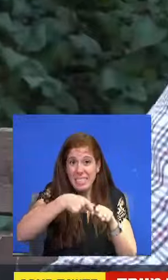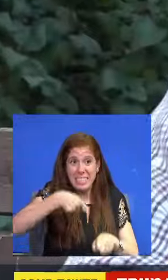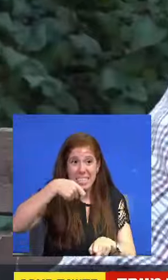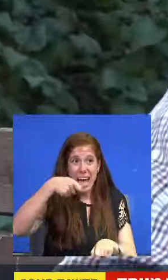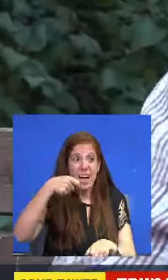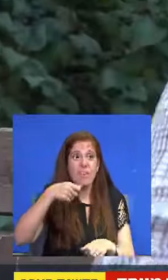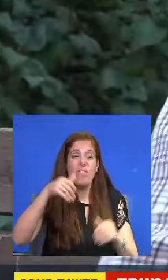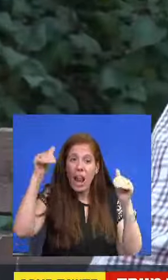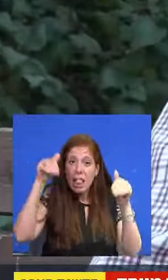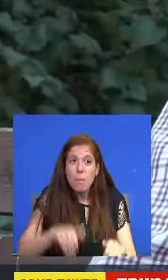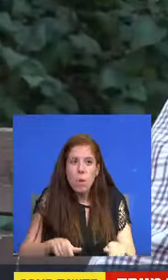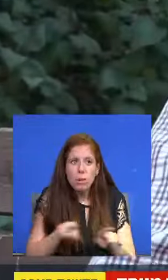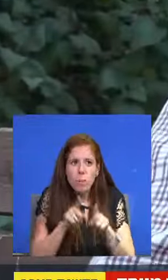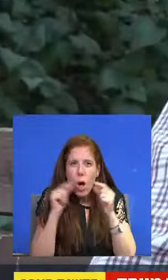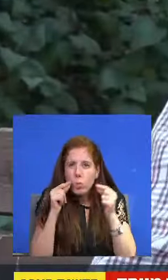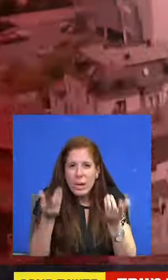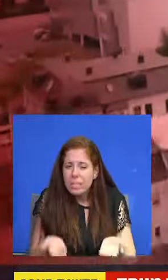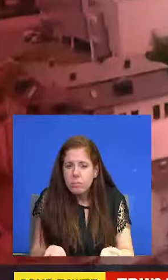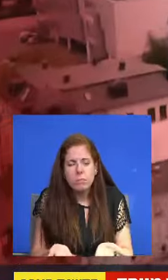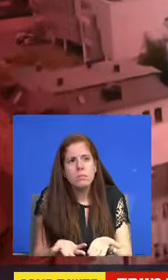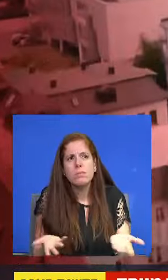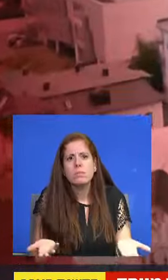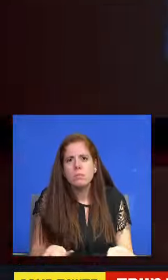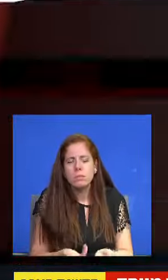ersaufen, ersäufen wie die Katzen oder irgend sowas?